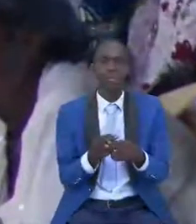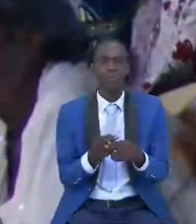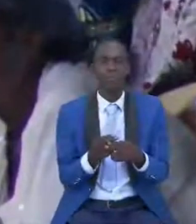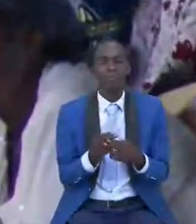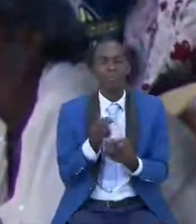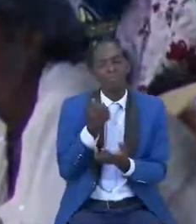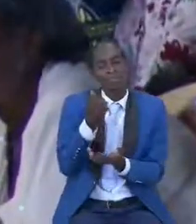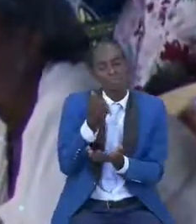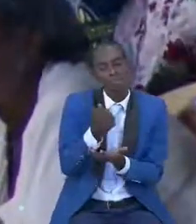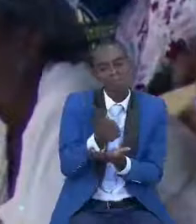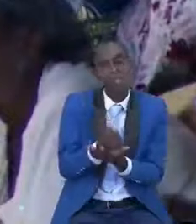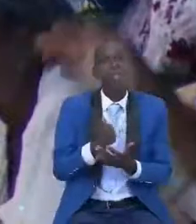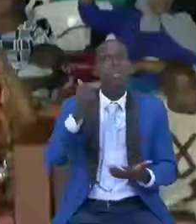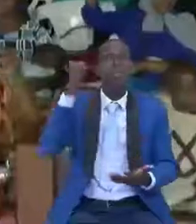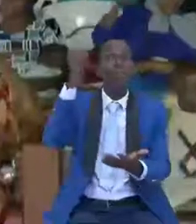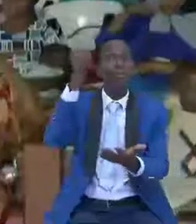sans échec.